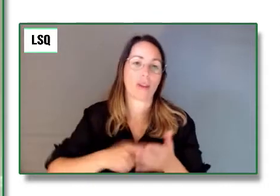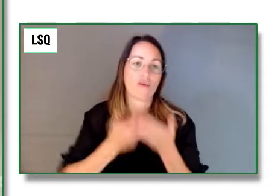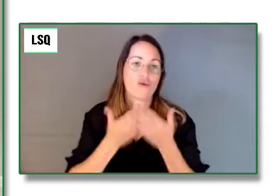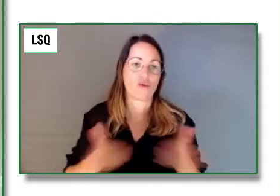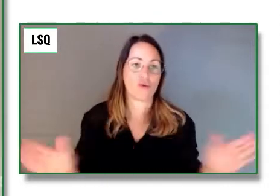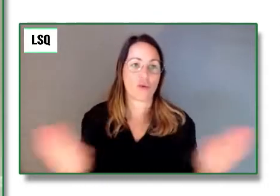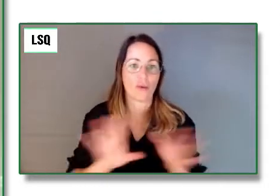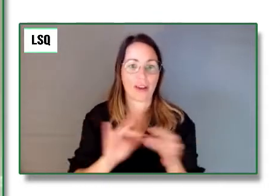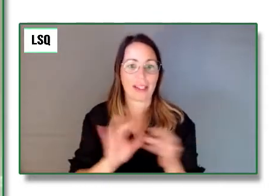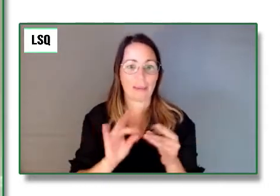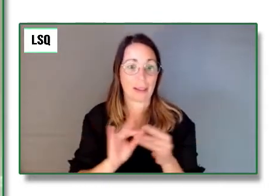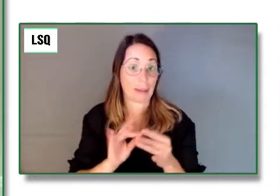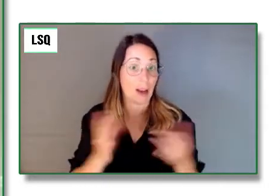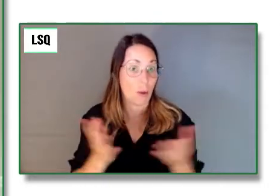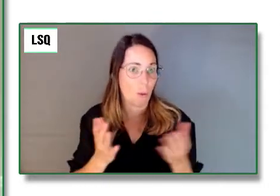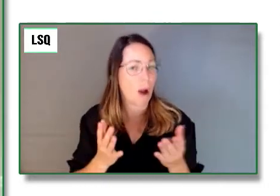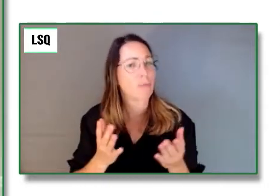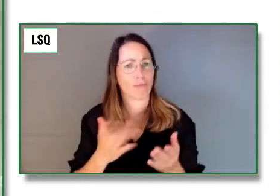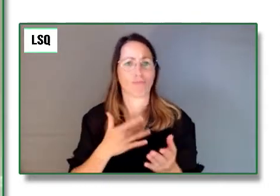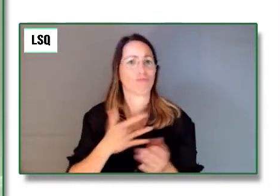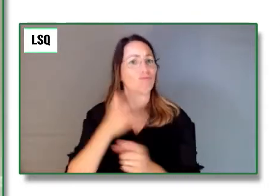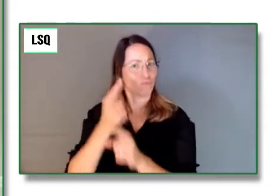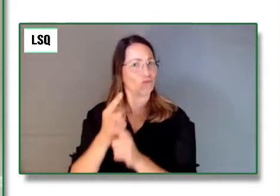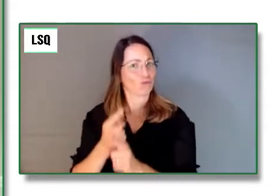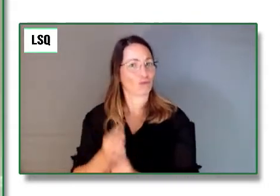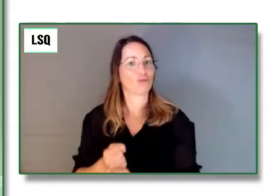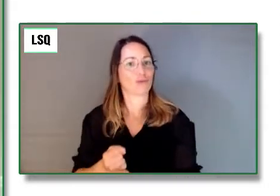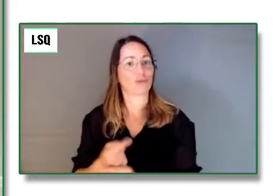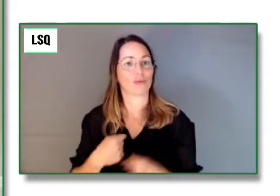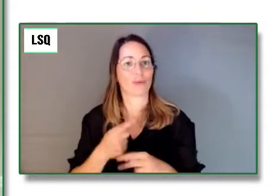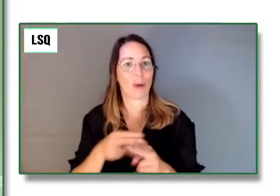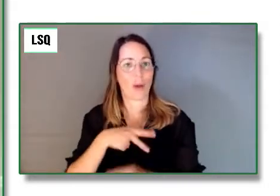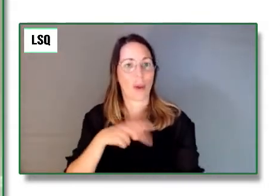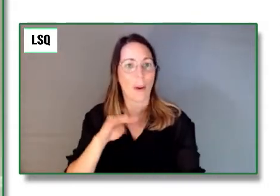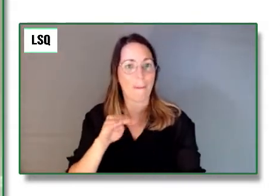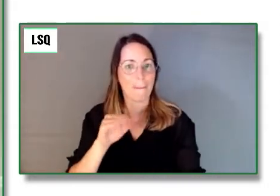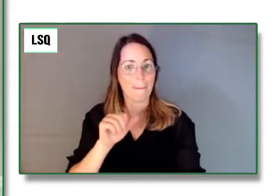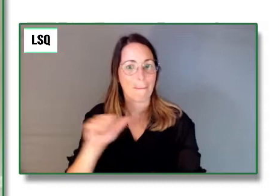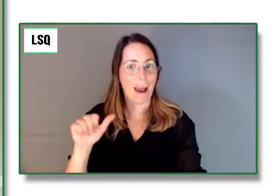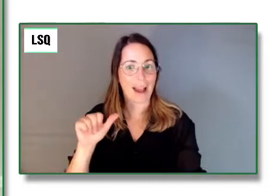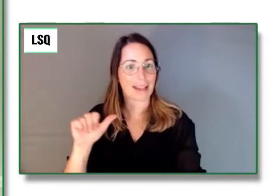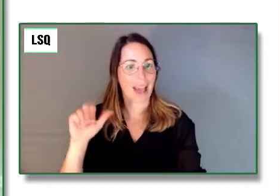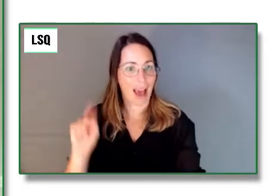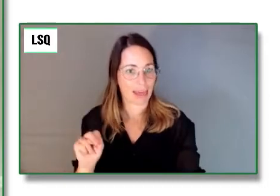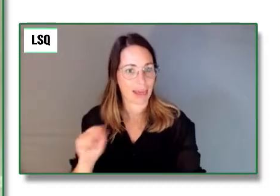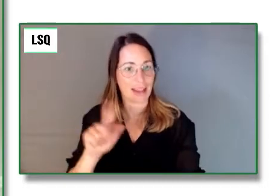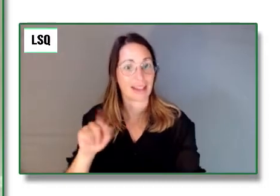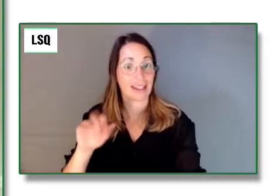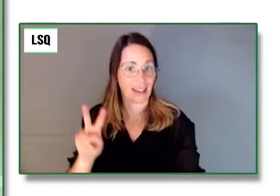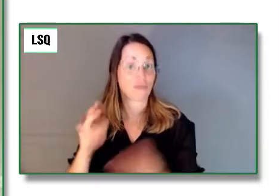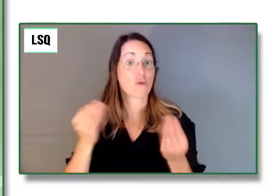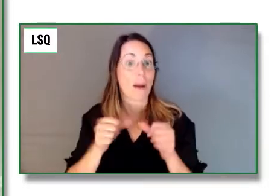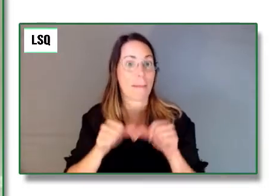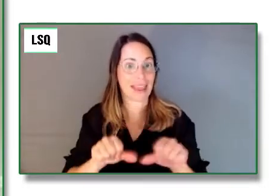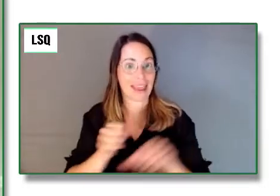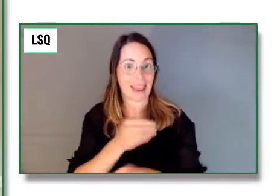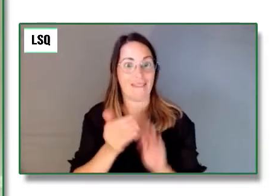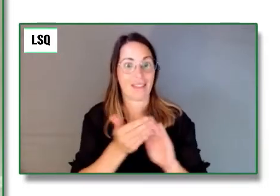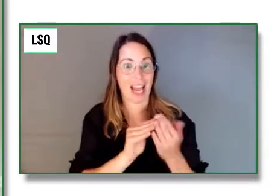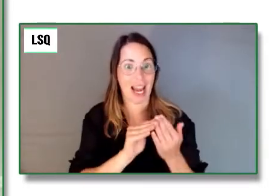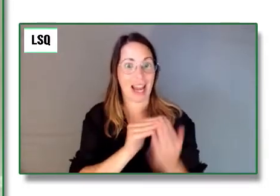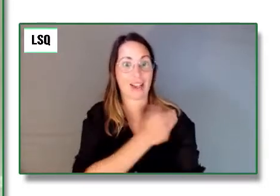Canada. Je vous parviens aujourd'hui de mon appartement en ville. J'ai des